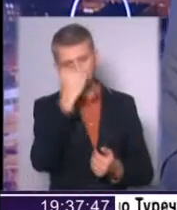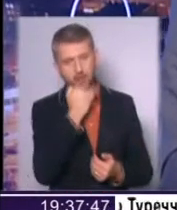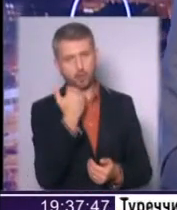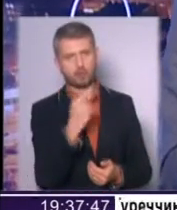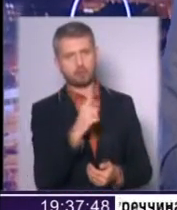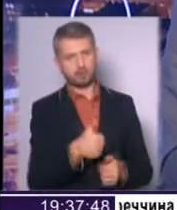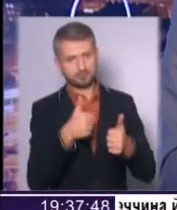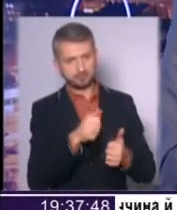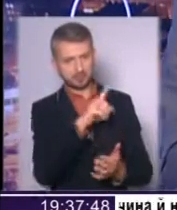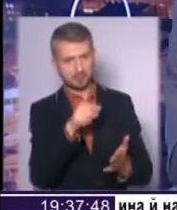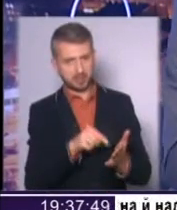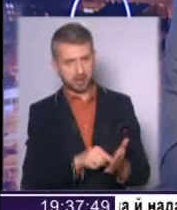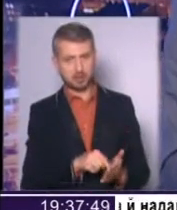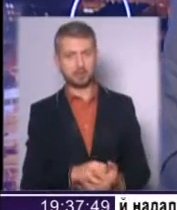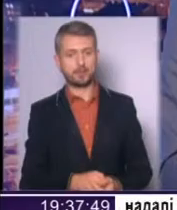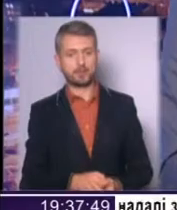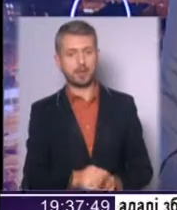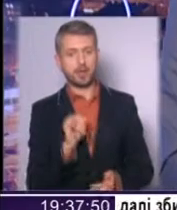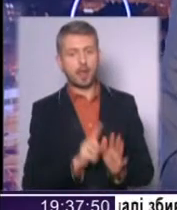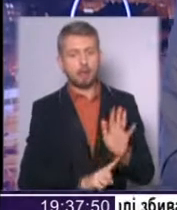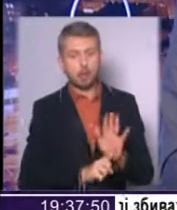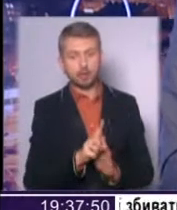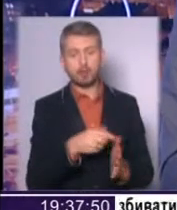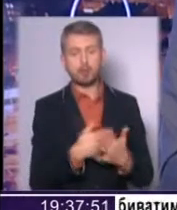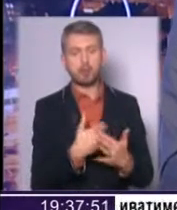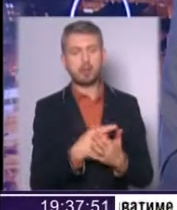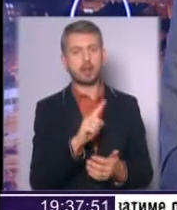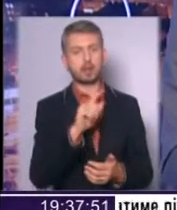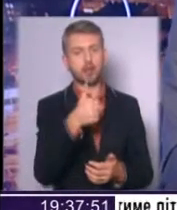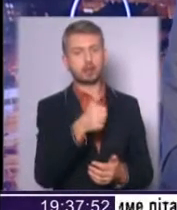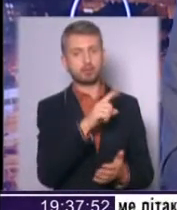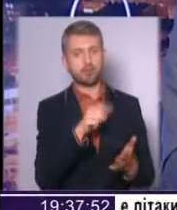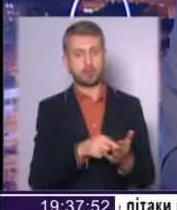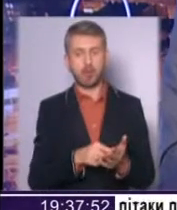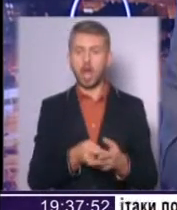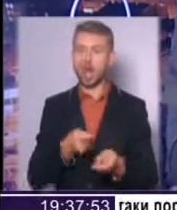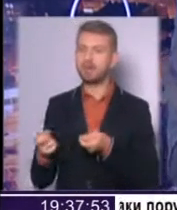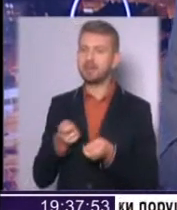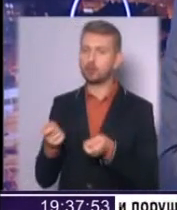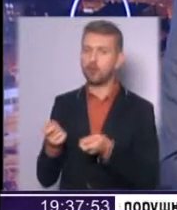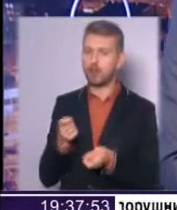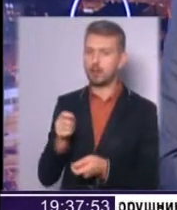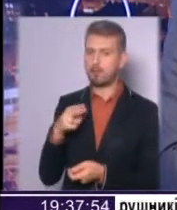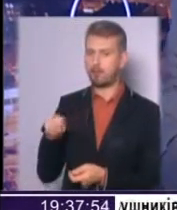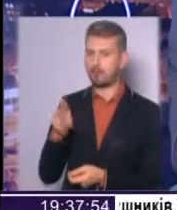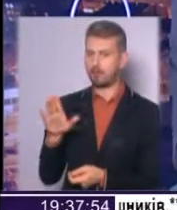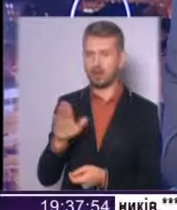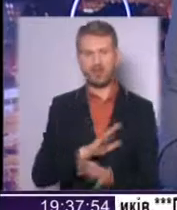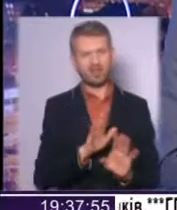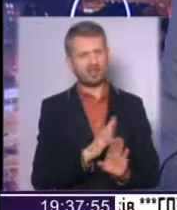люди приходять, мені відмовили, ну, я там якісь депутатські звернення постійно на цю тему пишу, щоб людям видали ту субсидію і так далі. Не може